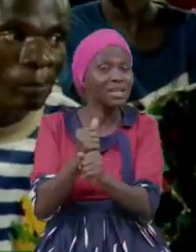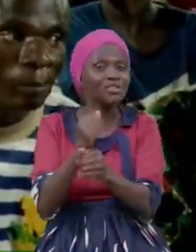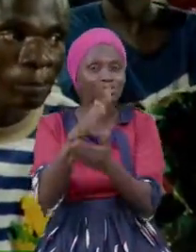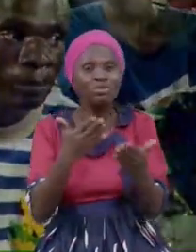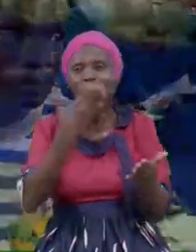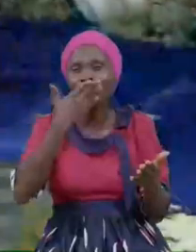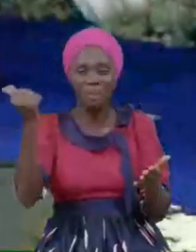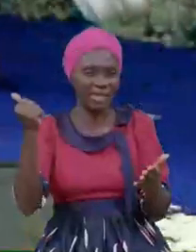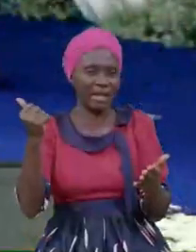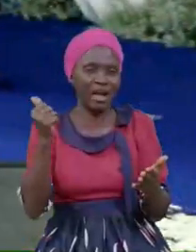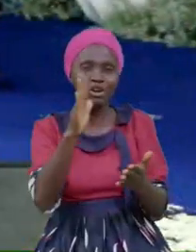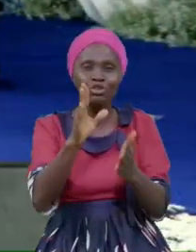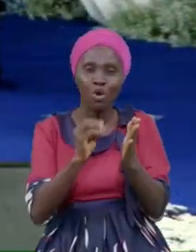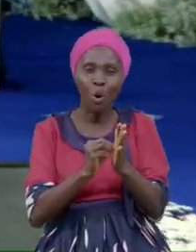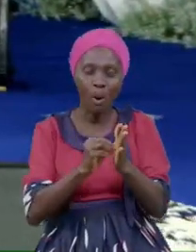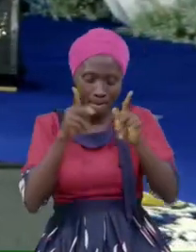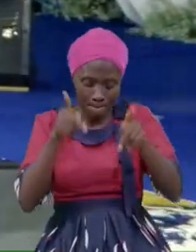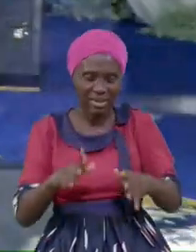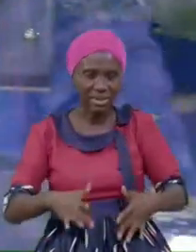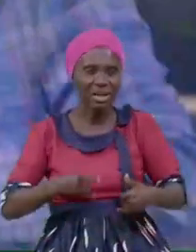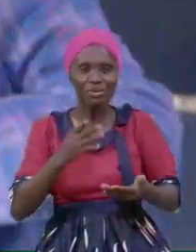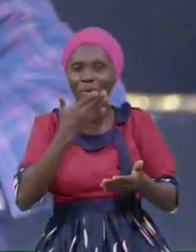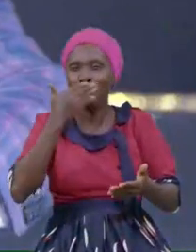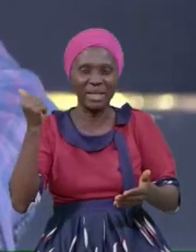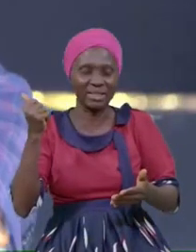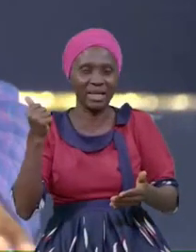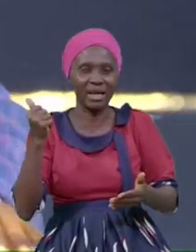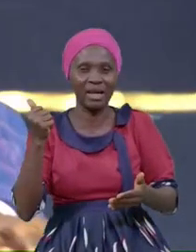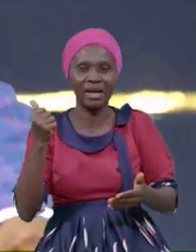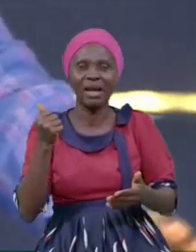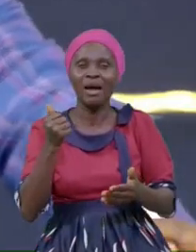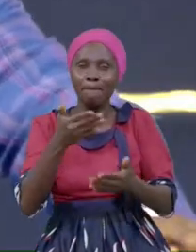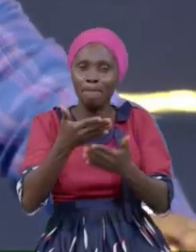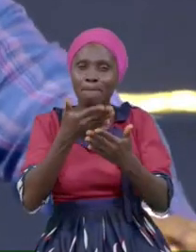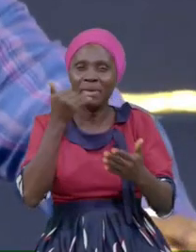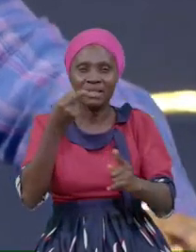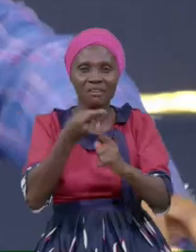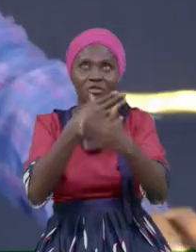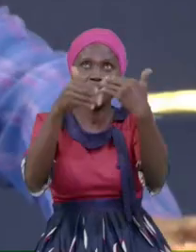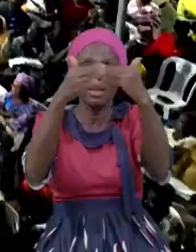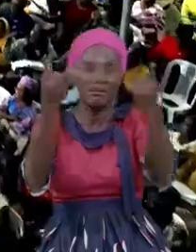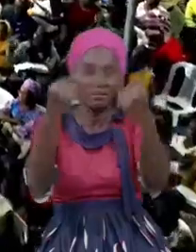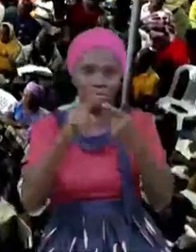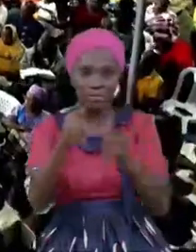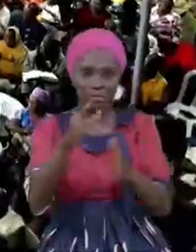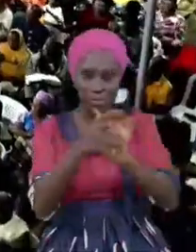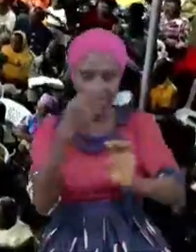Dans ta vie personnelle, dans ta vie privée, quelque chose de meilleur du ciel au nom de Jésus.